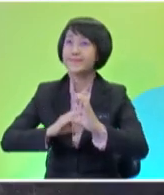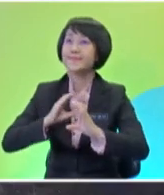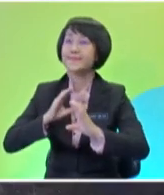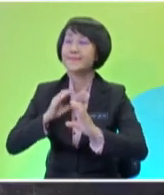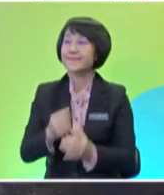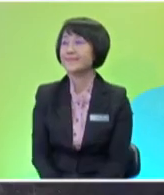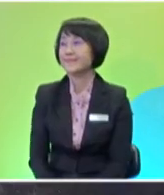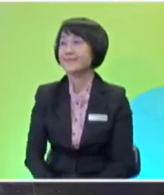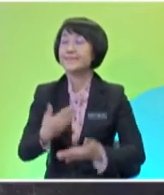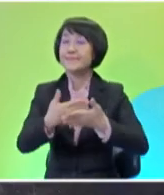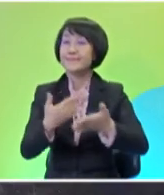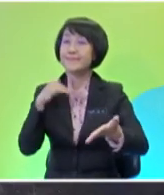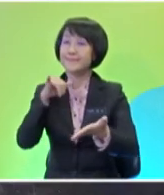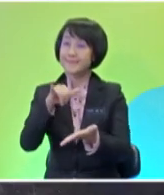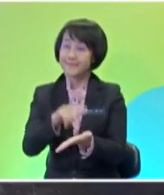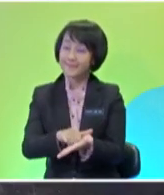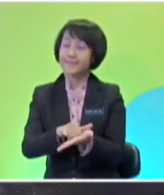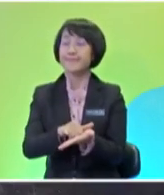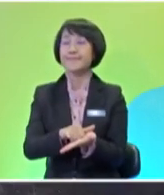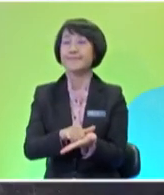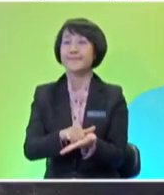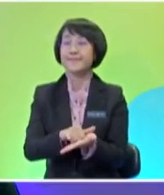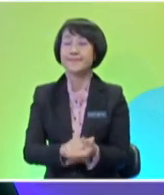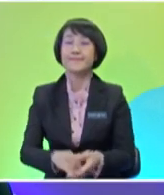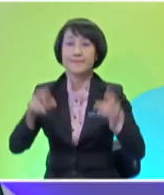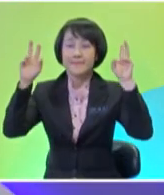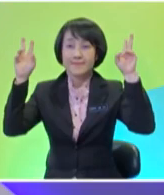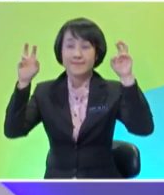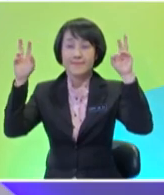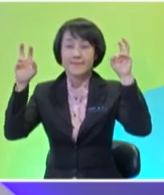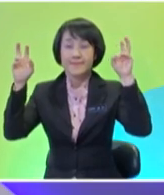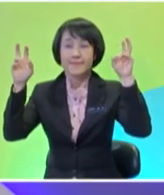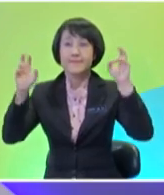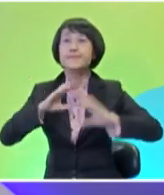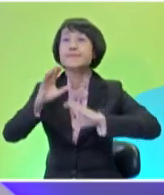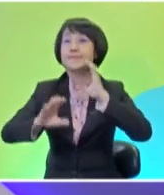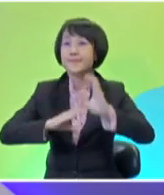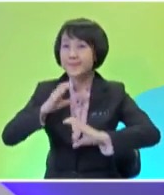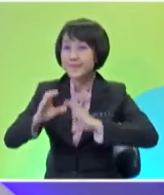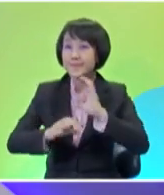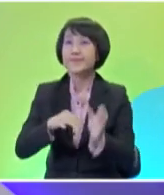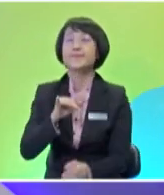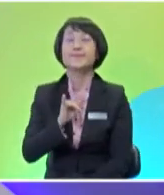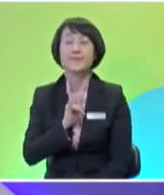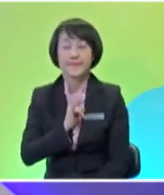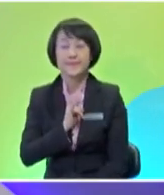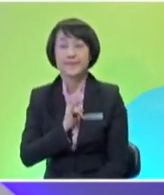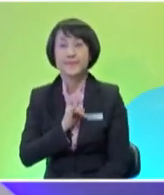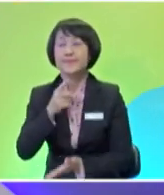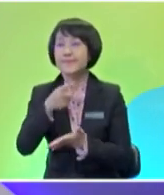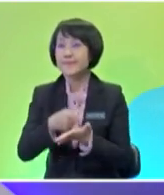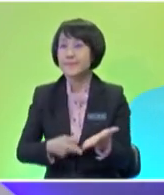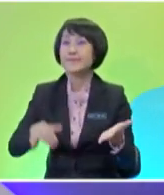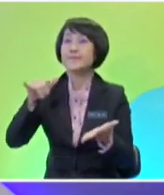sebelum tuh Tadi kita udah beritahukan tajuk kita cita-cita saya apa itu